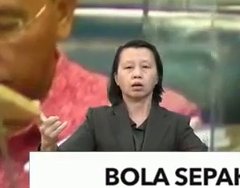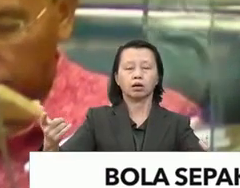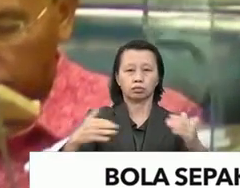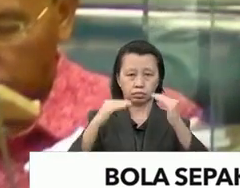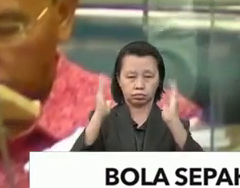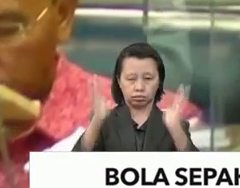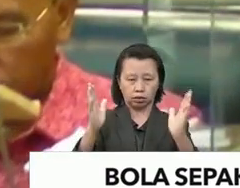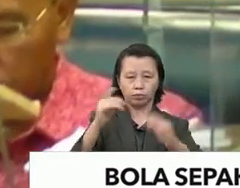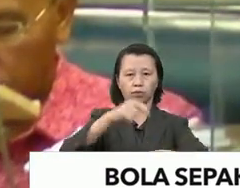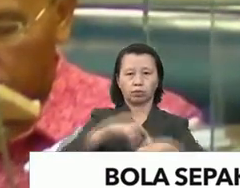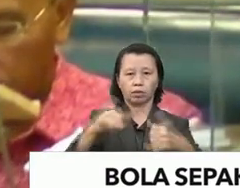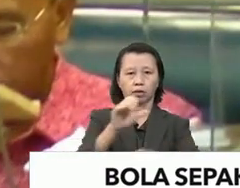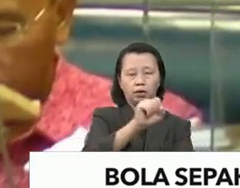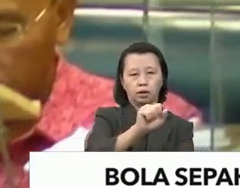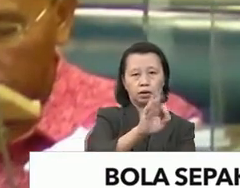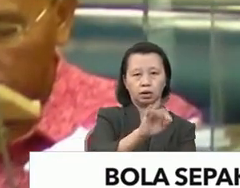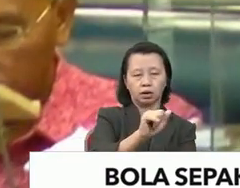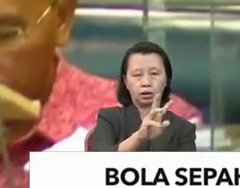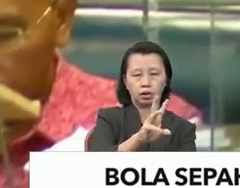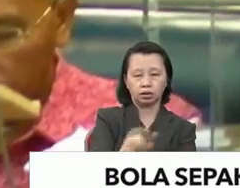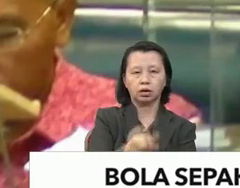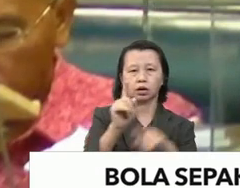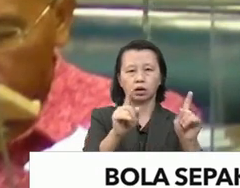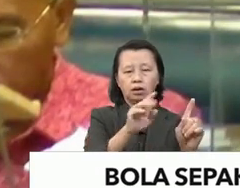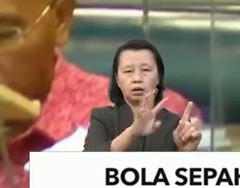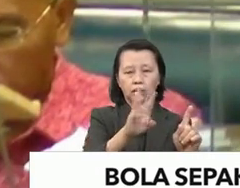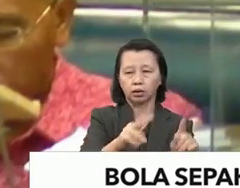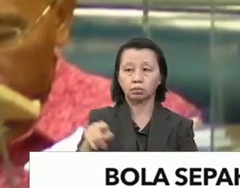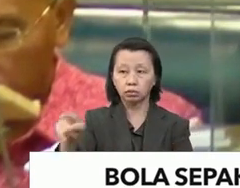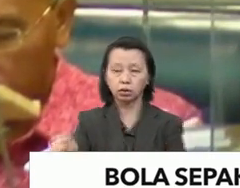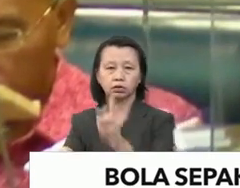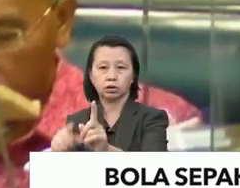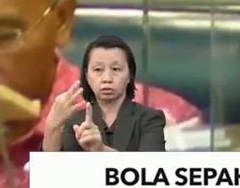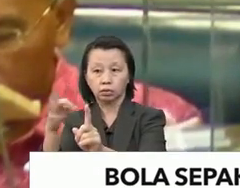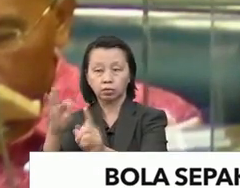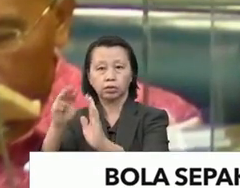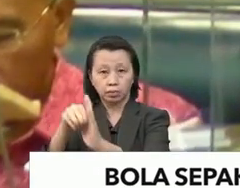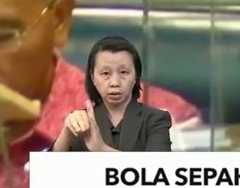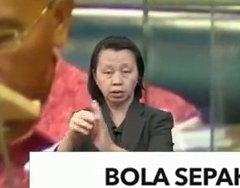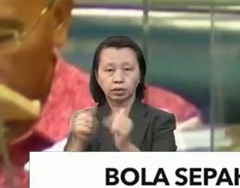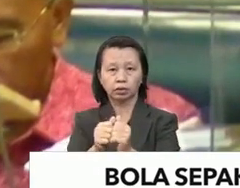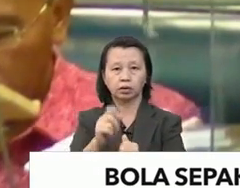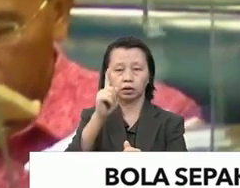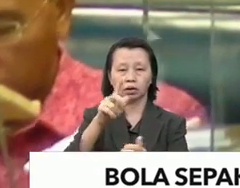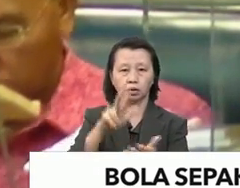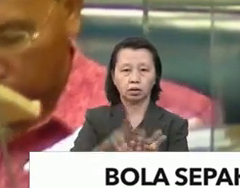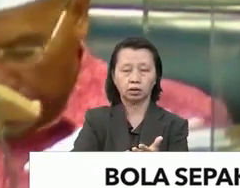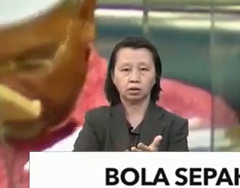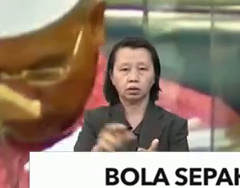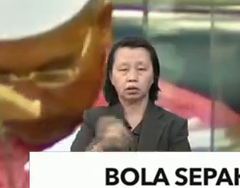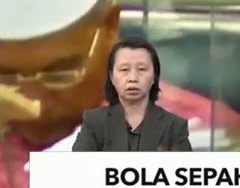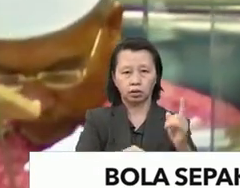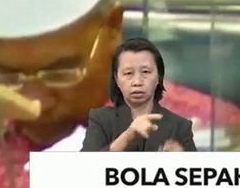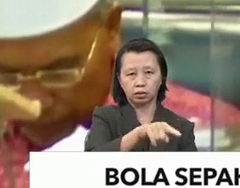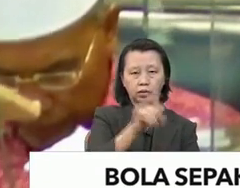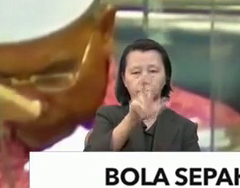Dempo Permai syafawi 246 ini dipola 119 menit dengan 112 Sub